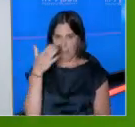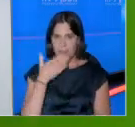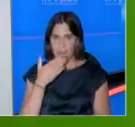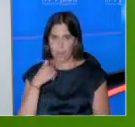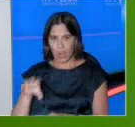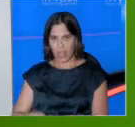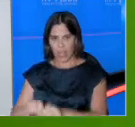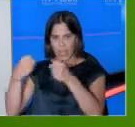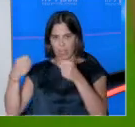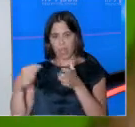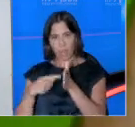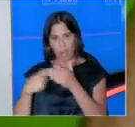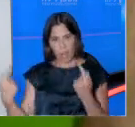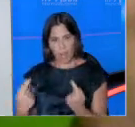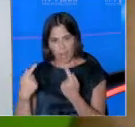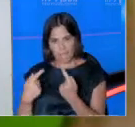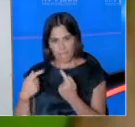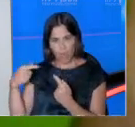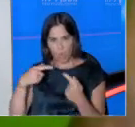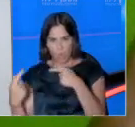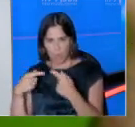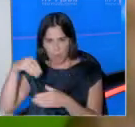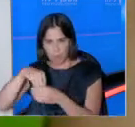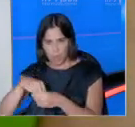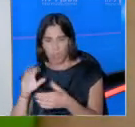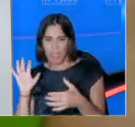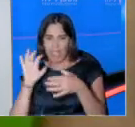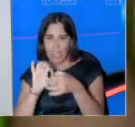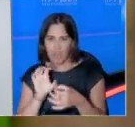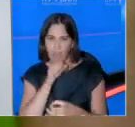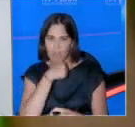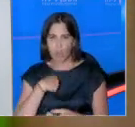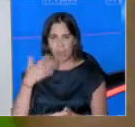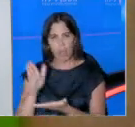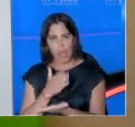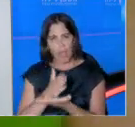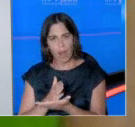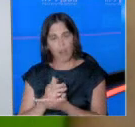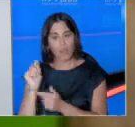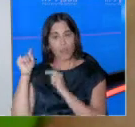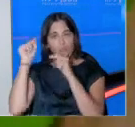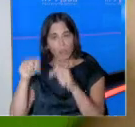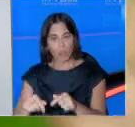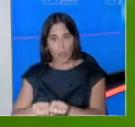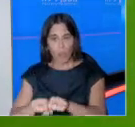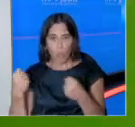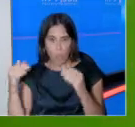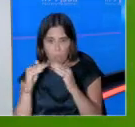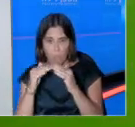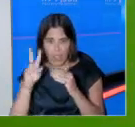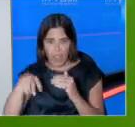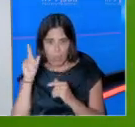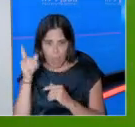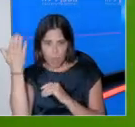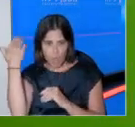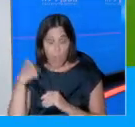שנחרבה כתוצאה ממריבות פנימיות, הוא בעצם מקשר קשר היסטורי בין ההחלטות שהובילו לחורבן הבית לפני 2000 שנה, לבין